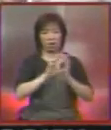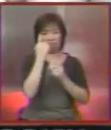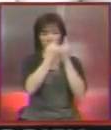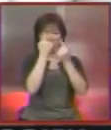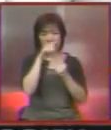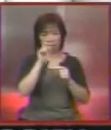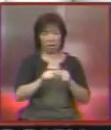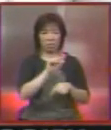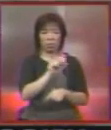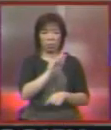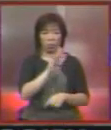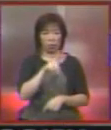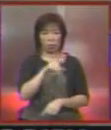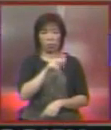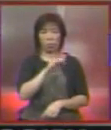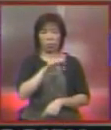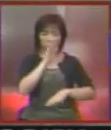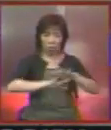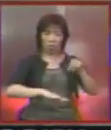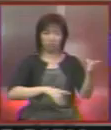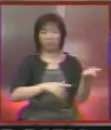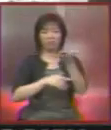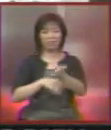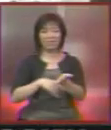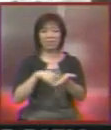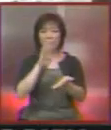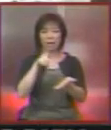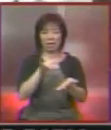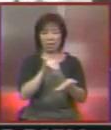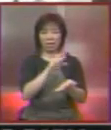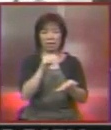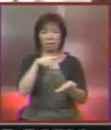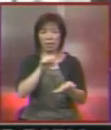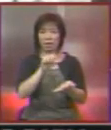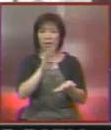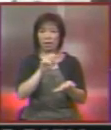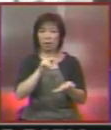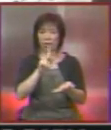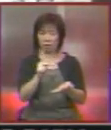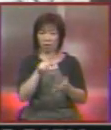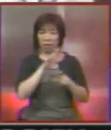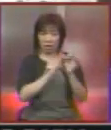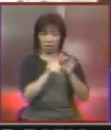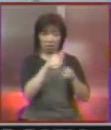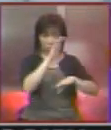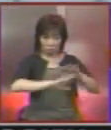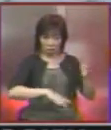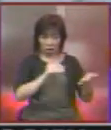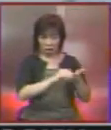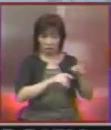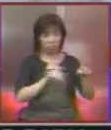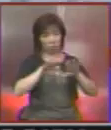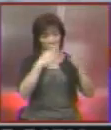isubpoena ng bank account si Chief Justice Corona sa PS Bank at BPI. Sa sulat ni Santiago, sinabi niyang kapag pinayagan ito, di malayong maungkat